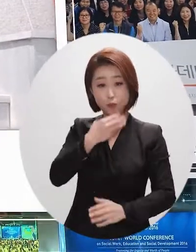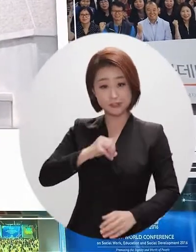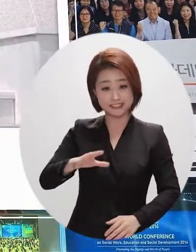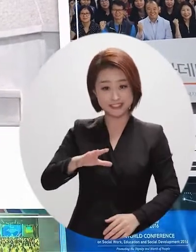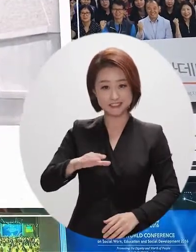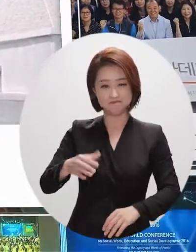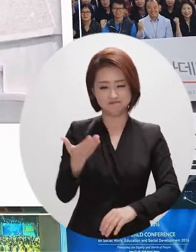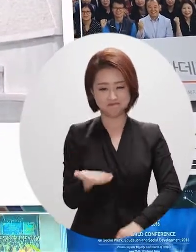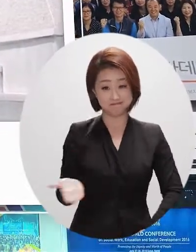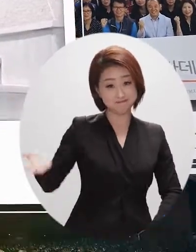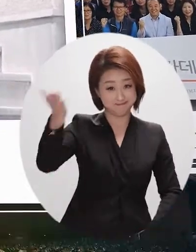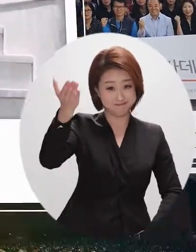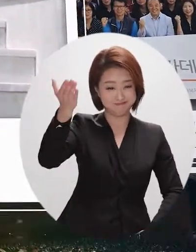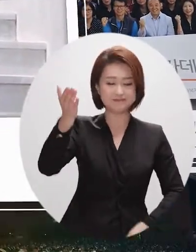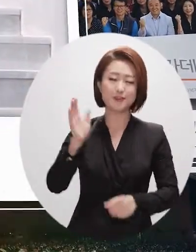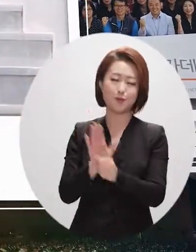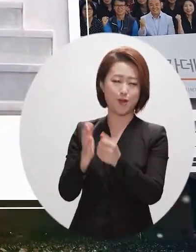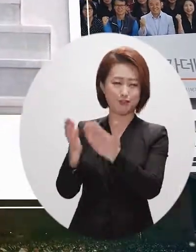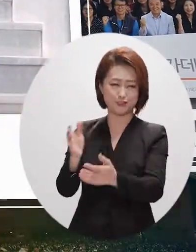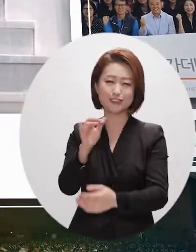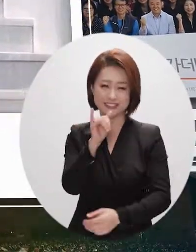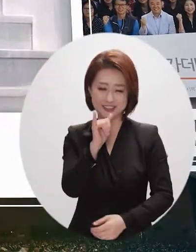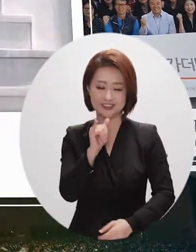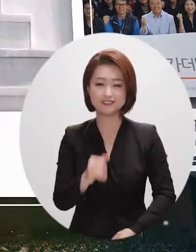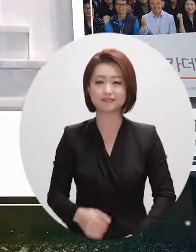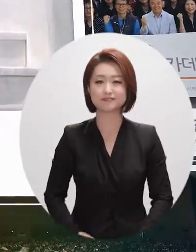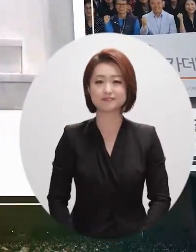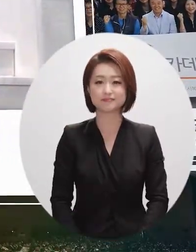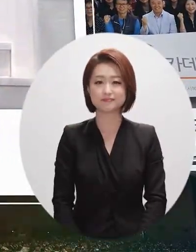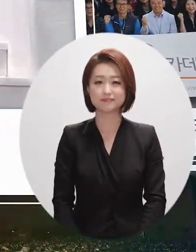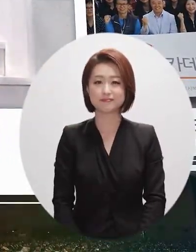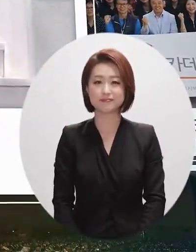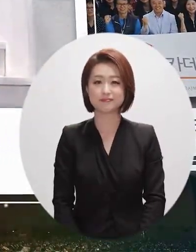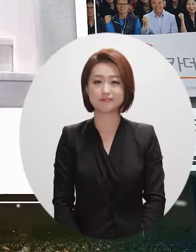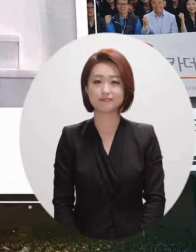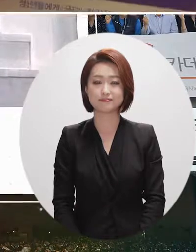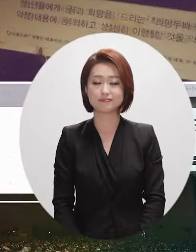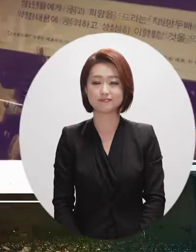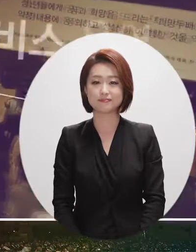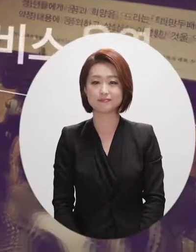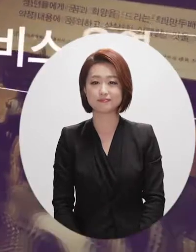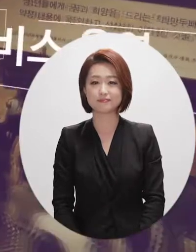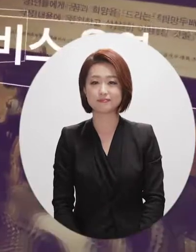서울시의 복지를 한 단계 업그레이드 하는 데 큰 역할을 하고 있습니다